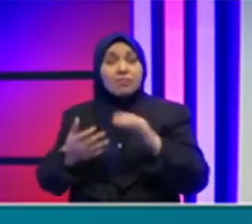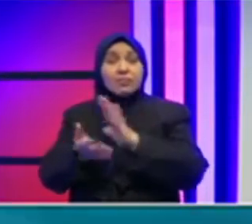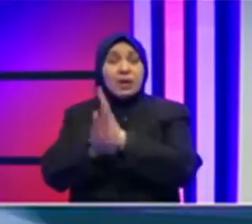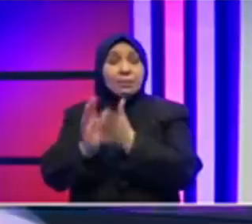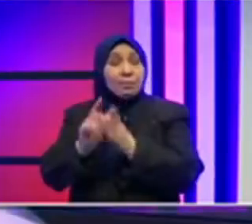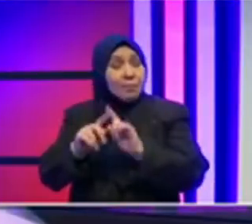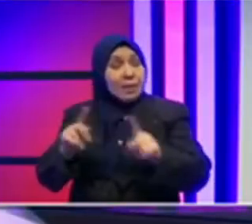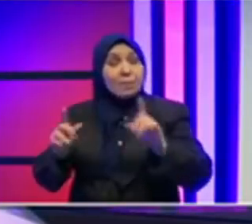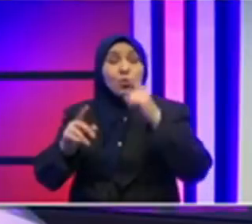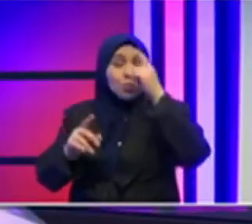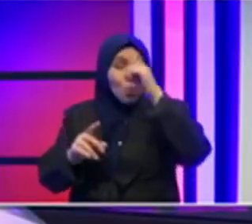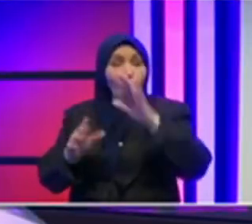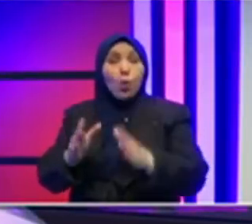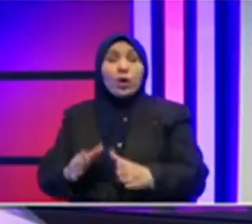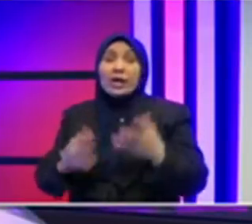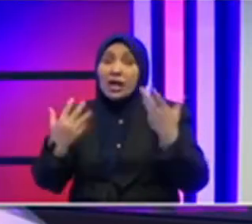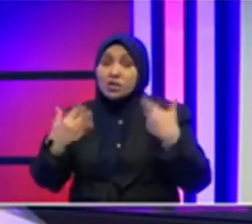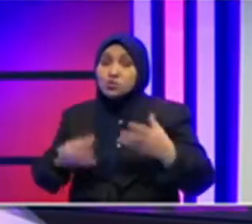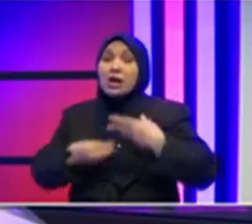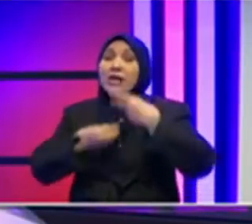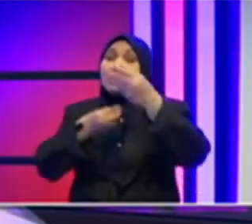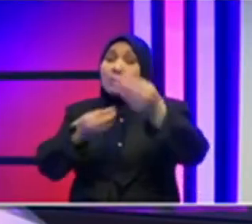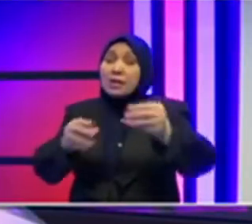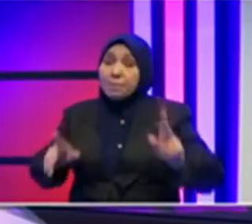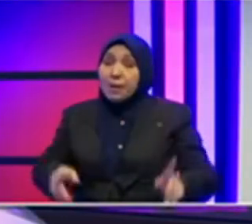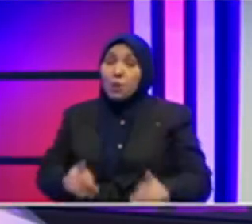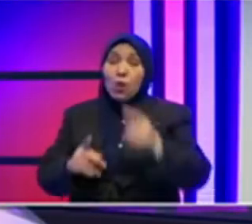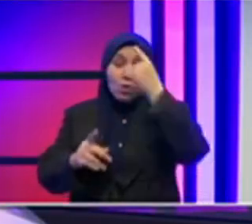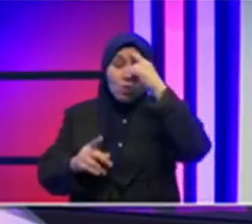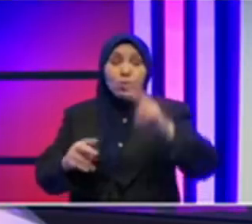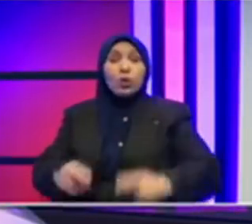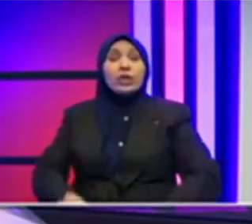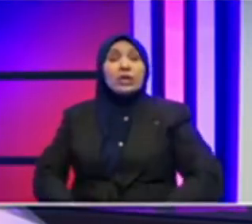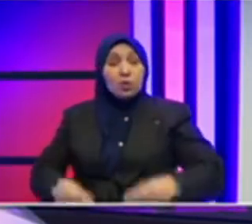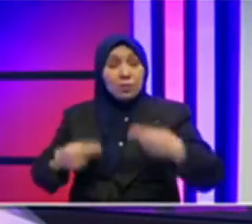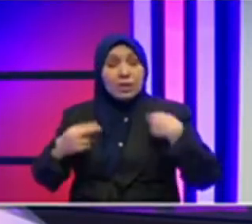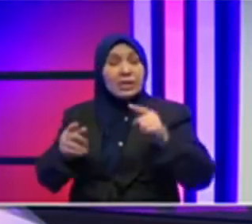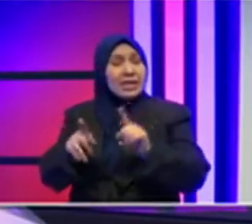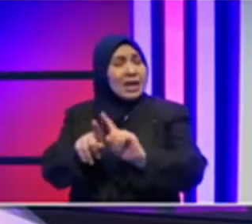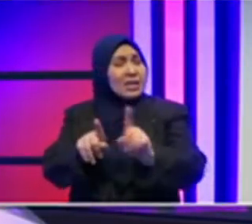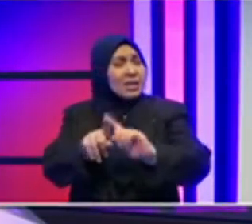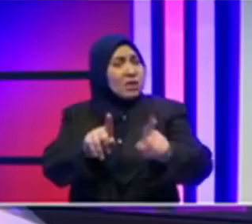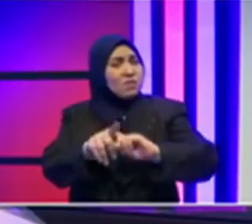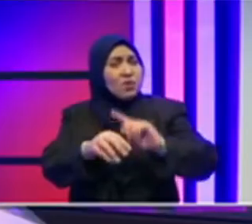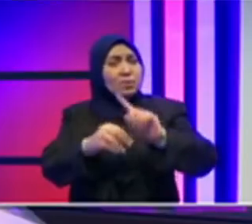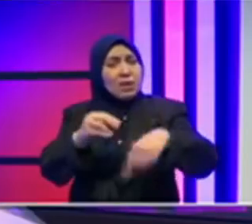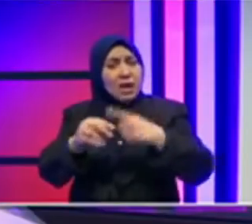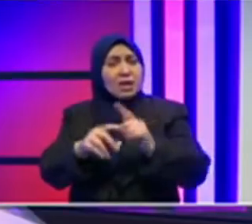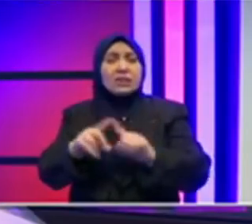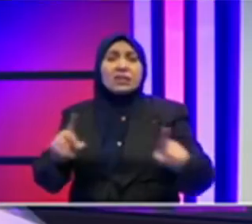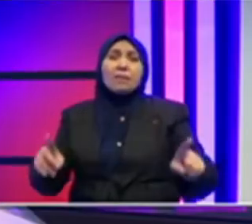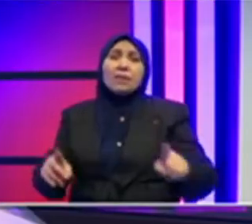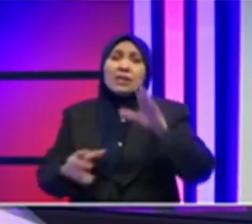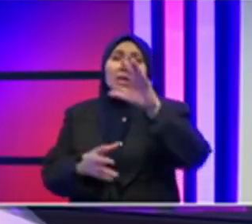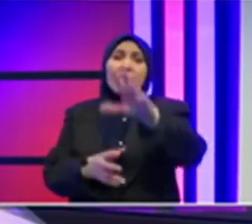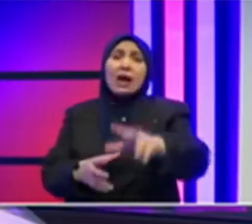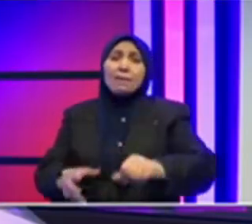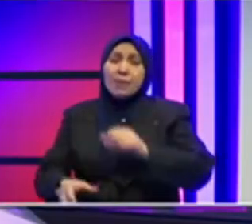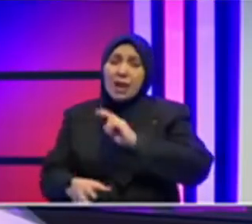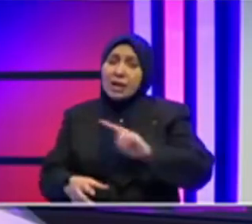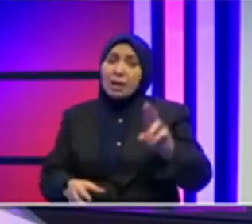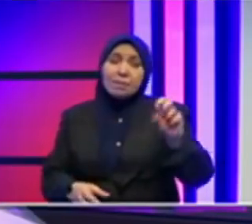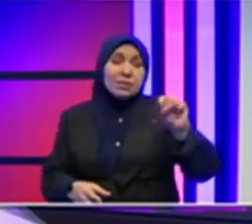orang yang dia sudah diberikan peluang untuk hidup ini dengan pelbagai perkara, tetapi dia ambil agama